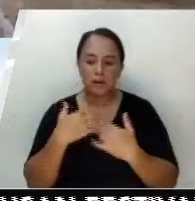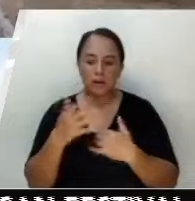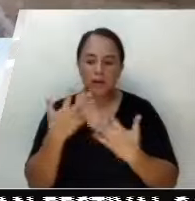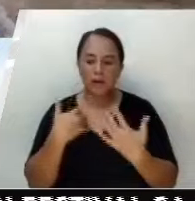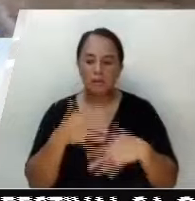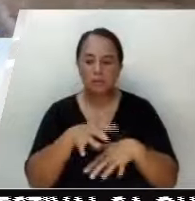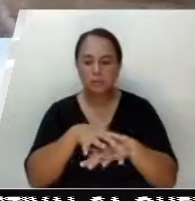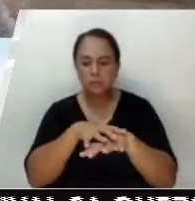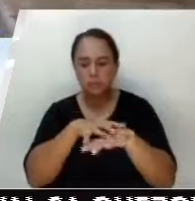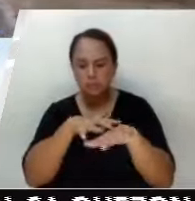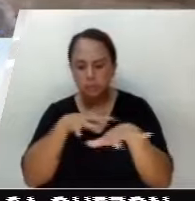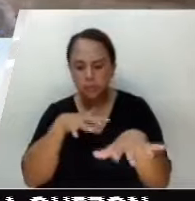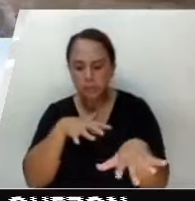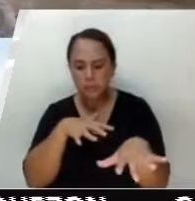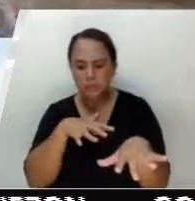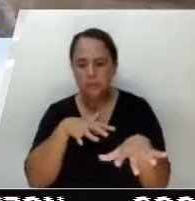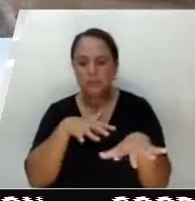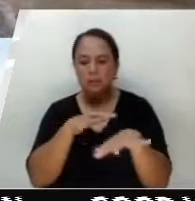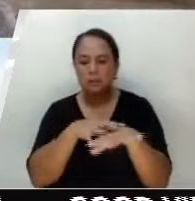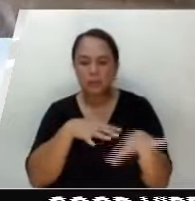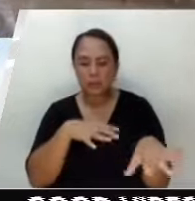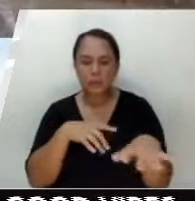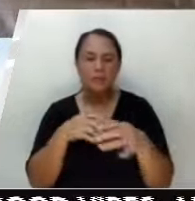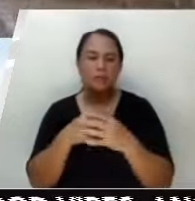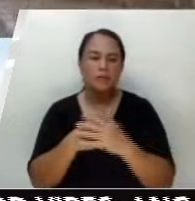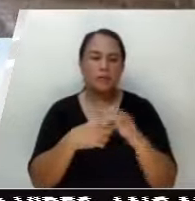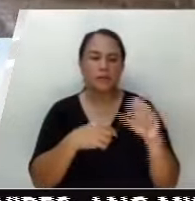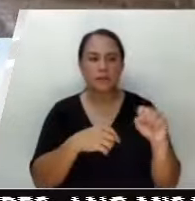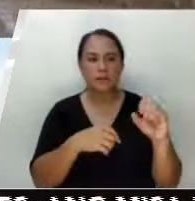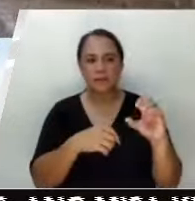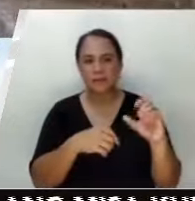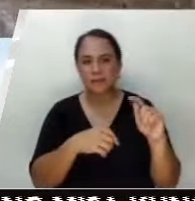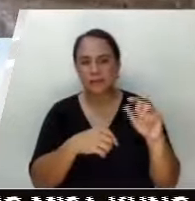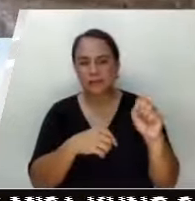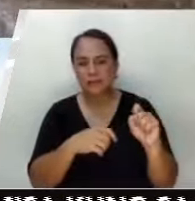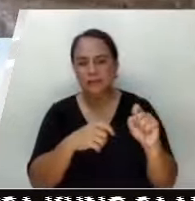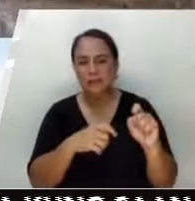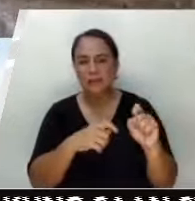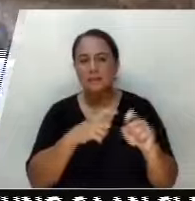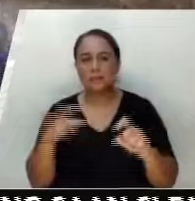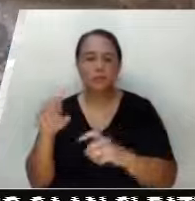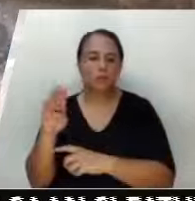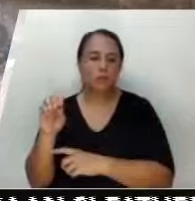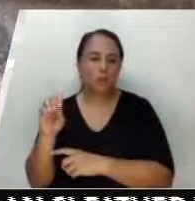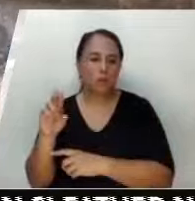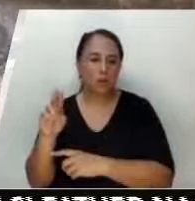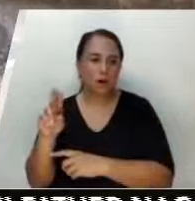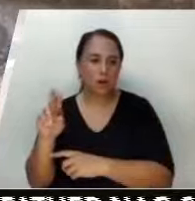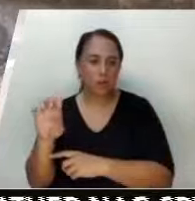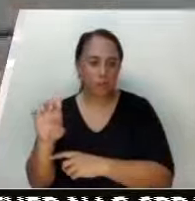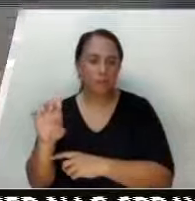ng southbound from SCTEX hanggang dito sa Bocaue area.